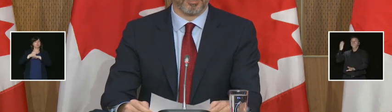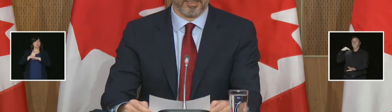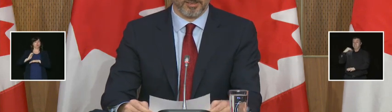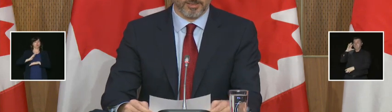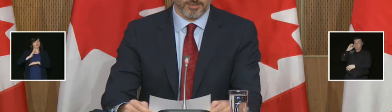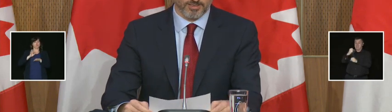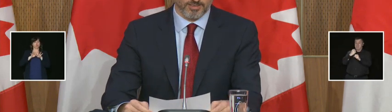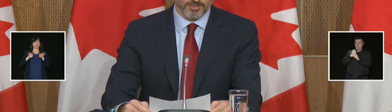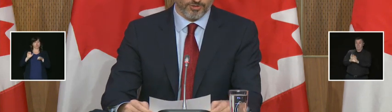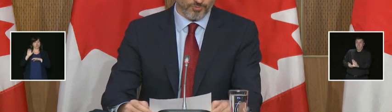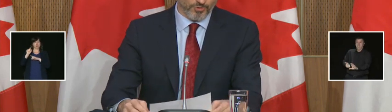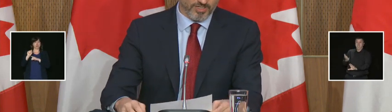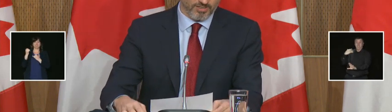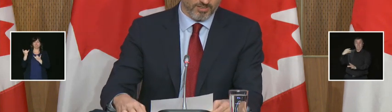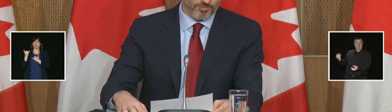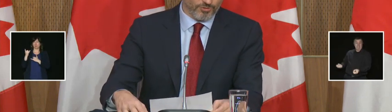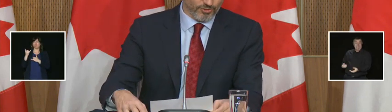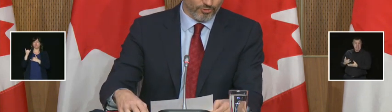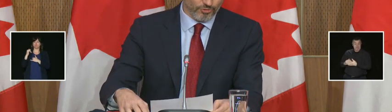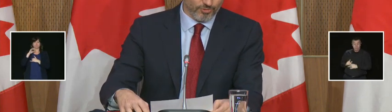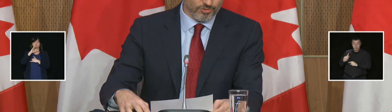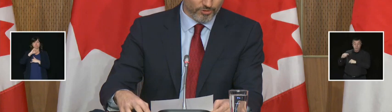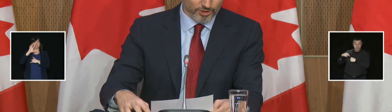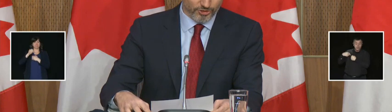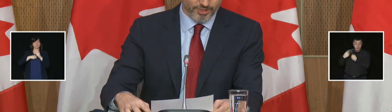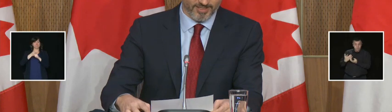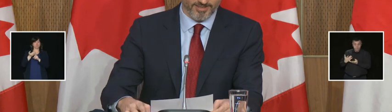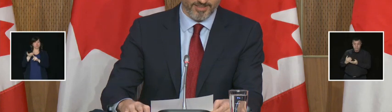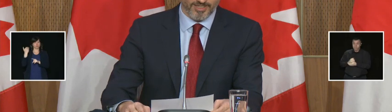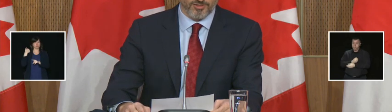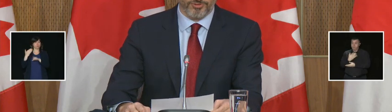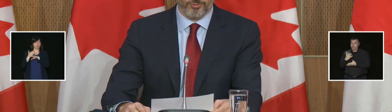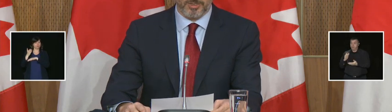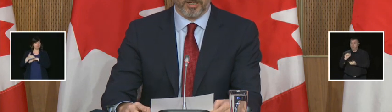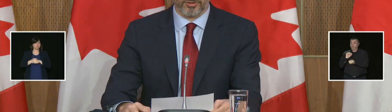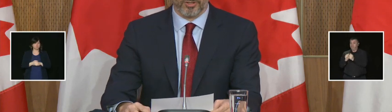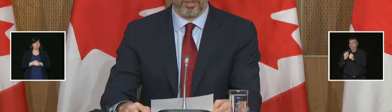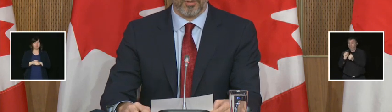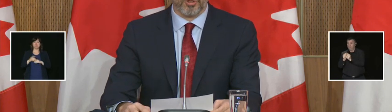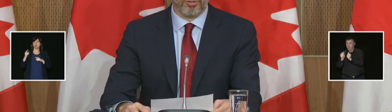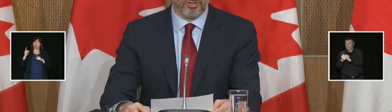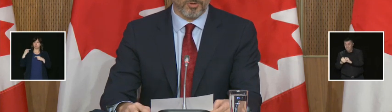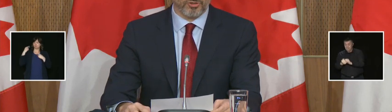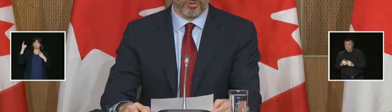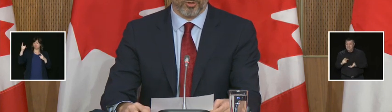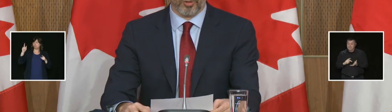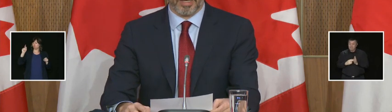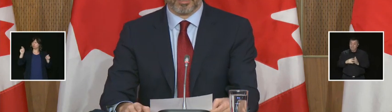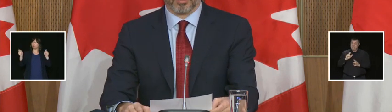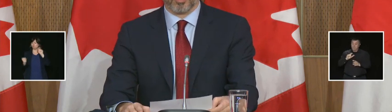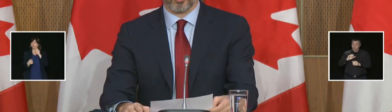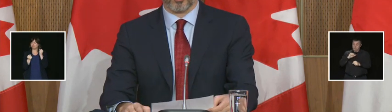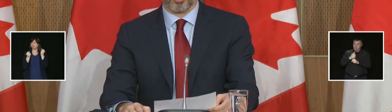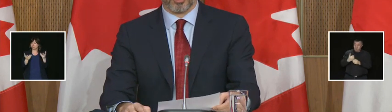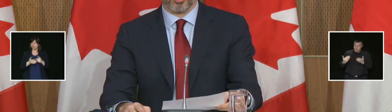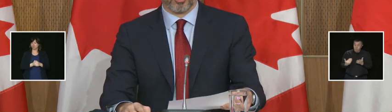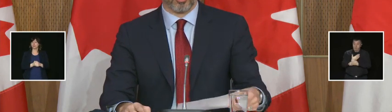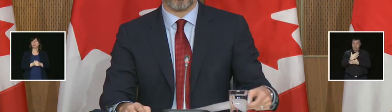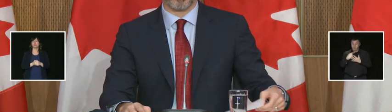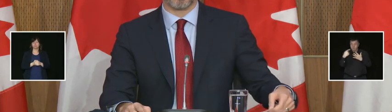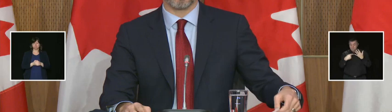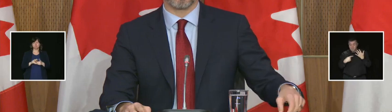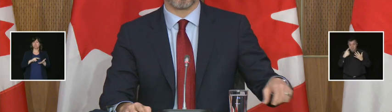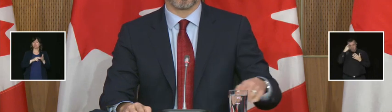50 ans depuis plusieurs choses ont changé il faut prendre plus de mesures concrètes pour protéger